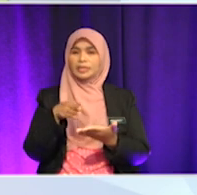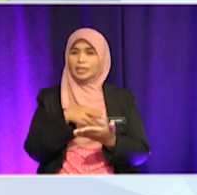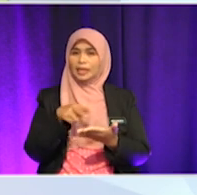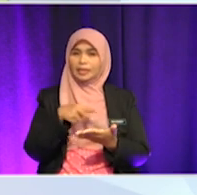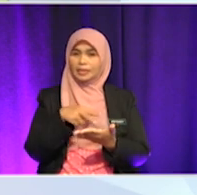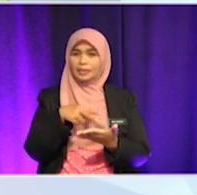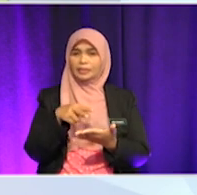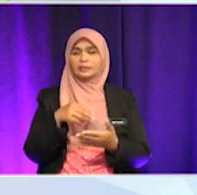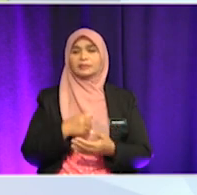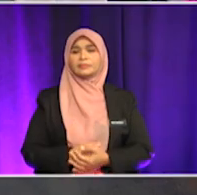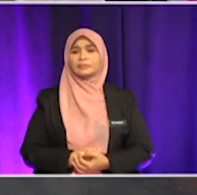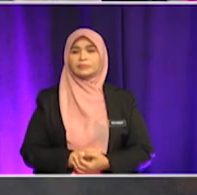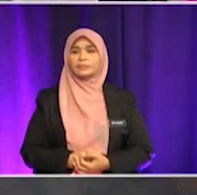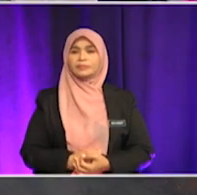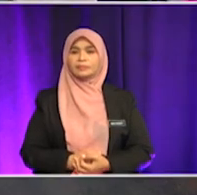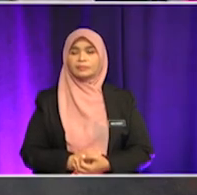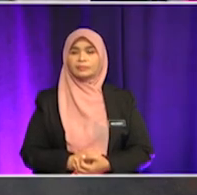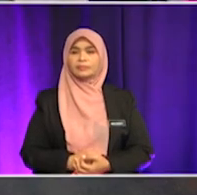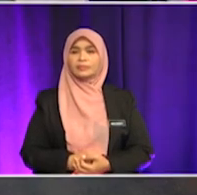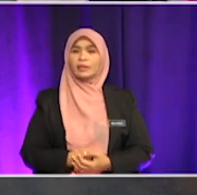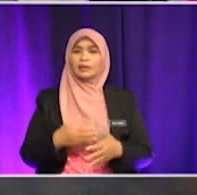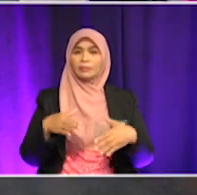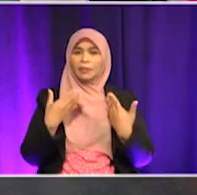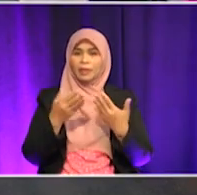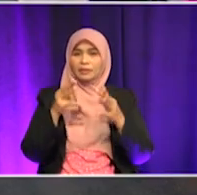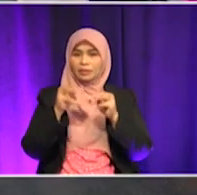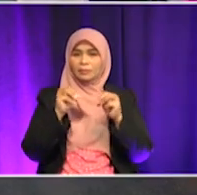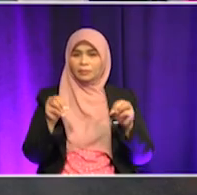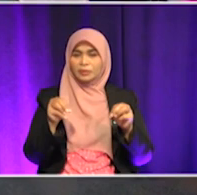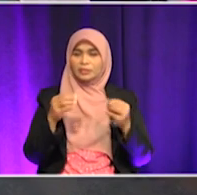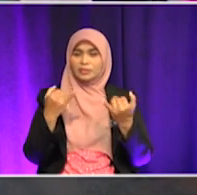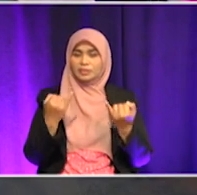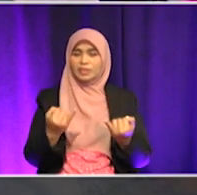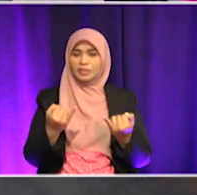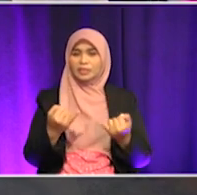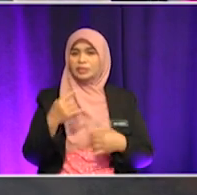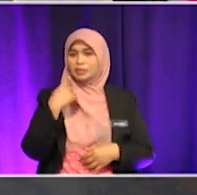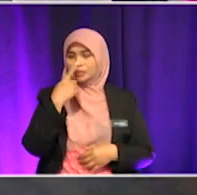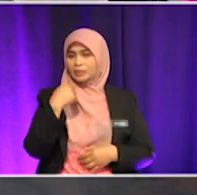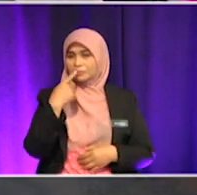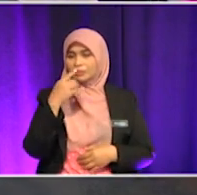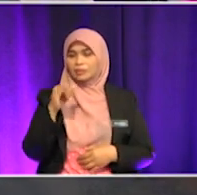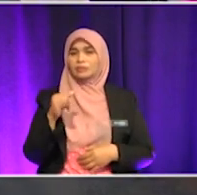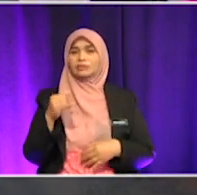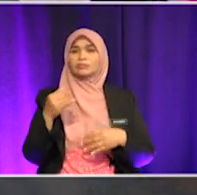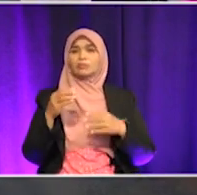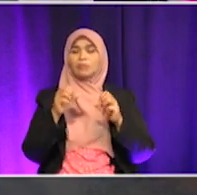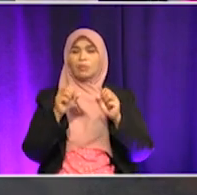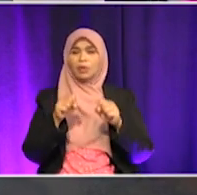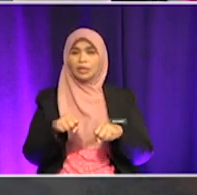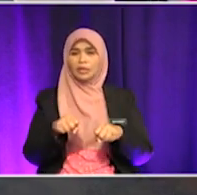Okey. Okey. Okay, baik, jadi, macam mana murid-murid di Google Meet sekarang ni? Siapa yang mana yang pelajar yang boleh